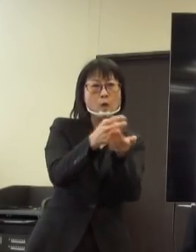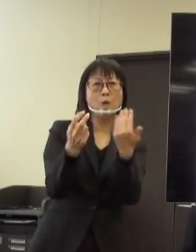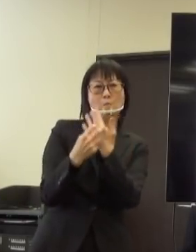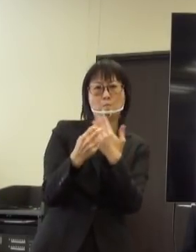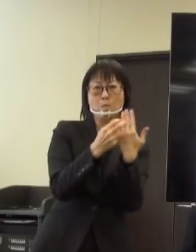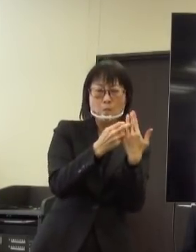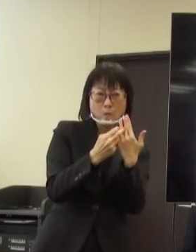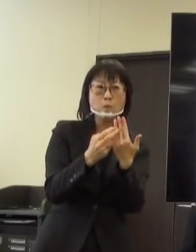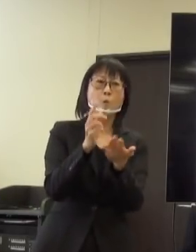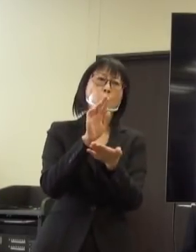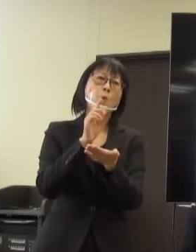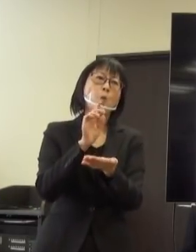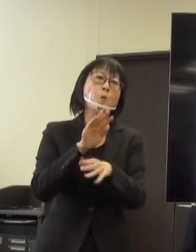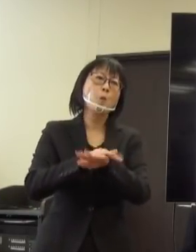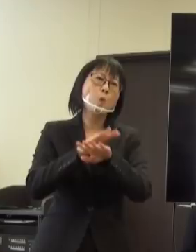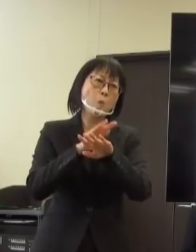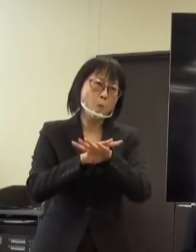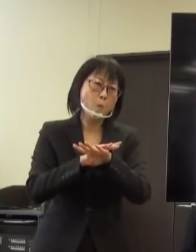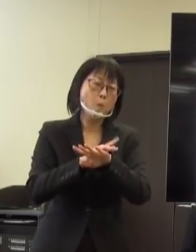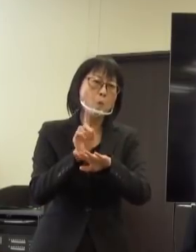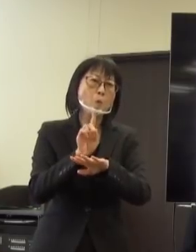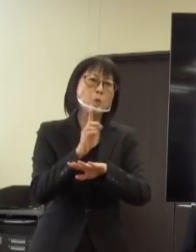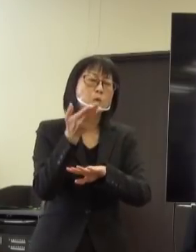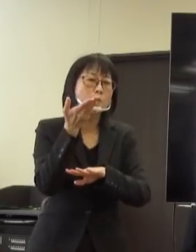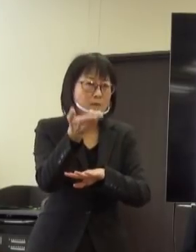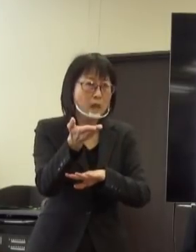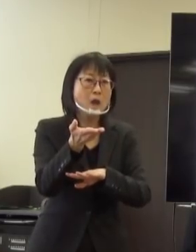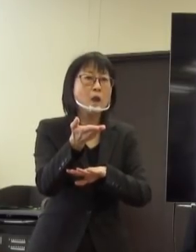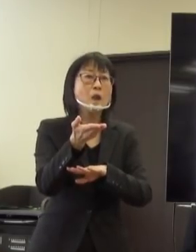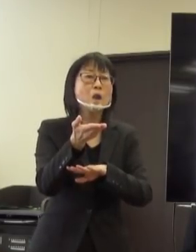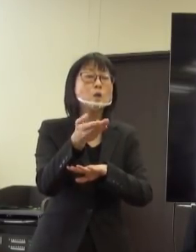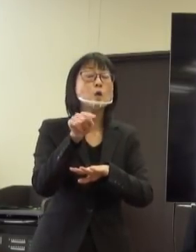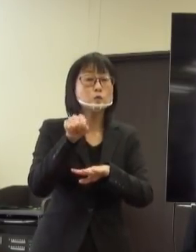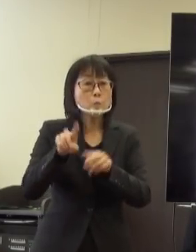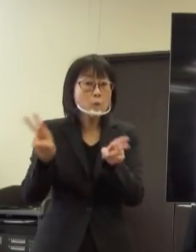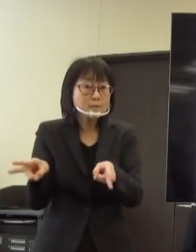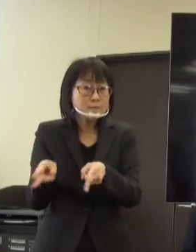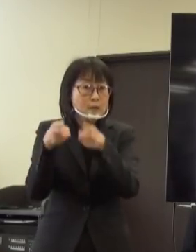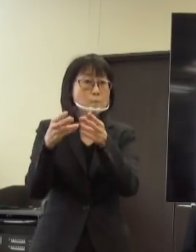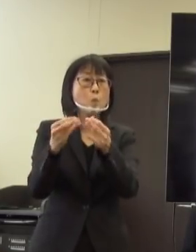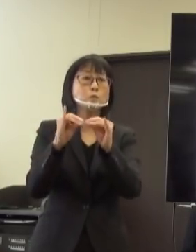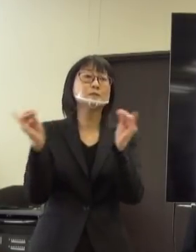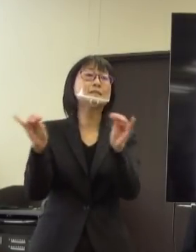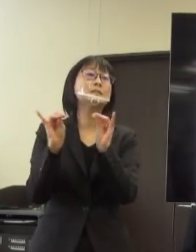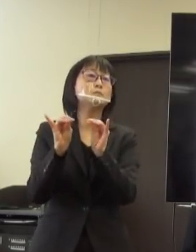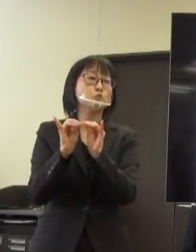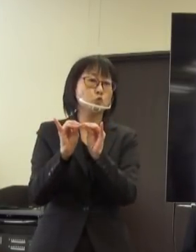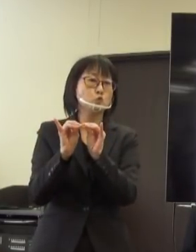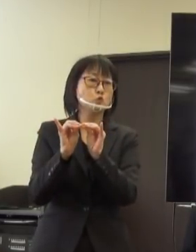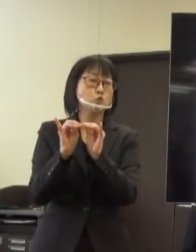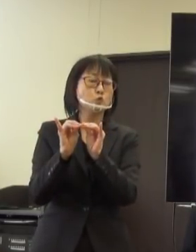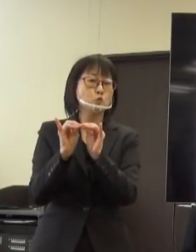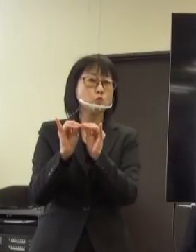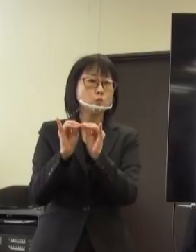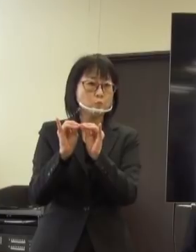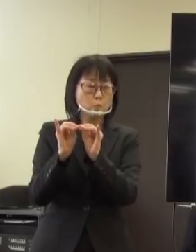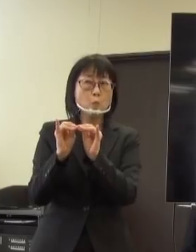整のための DMAT というまたチームがありますので、それを派遣いただきまして、その指導を受けなが